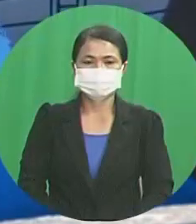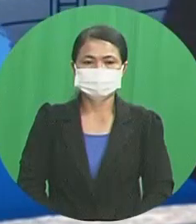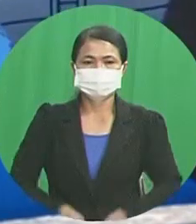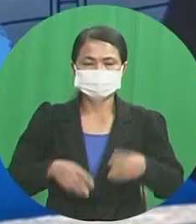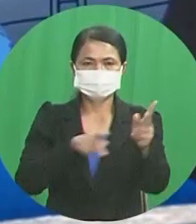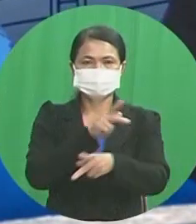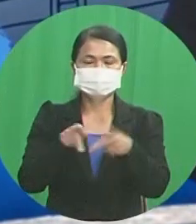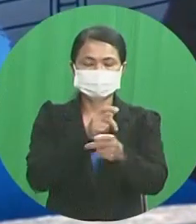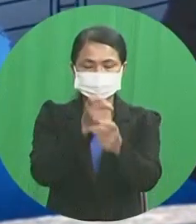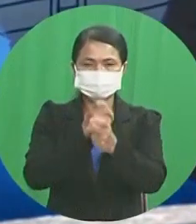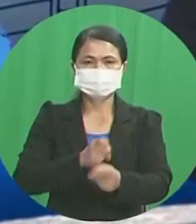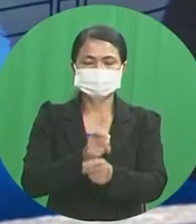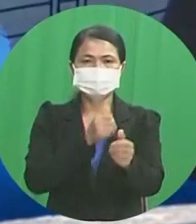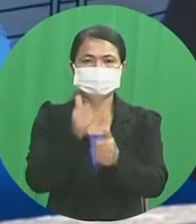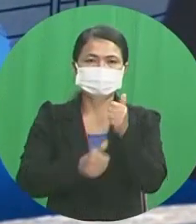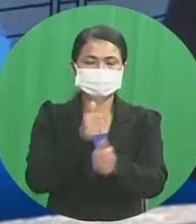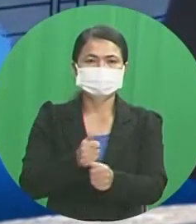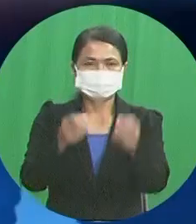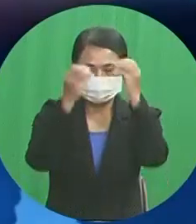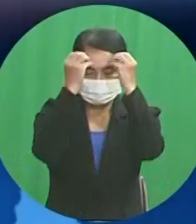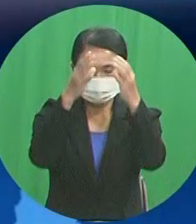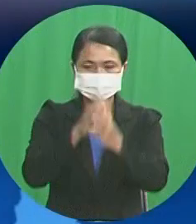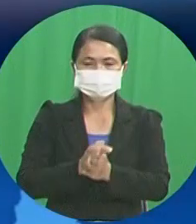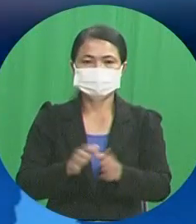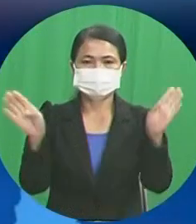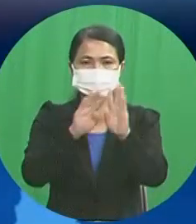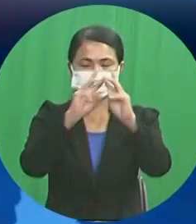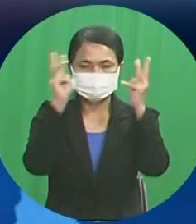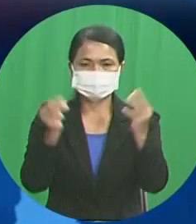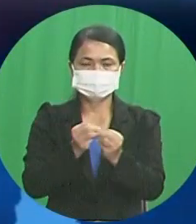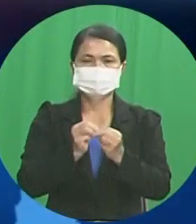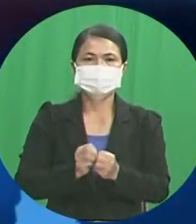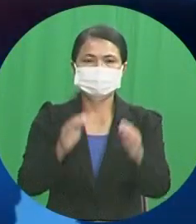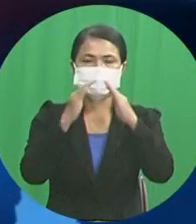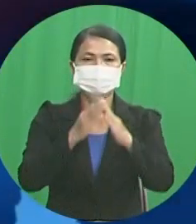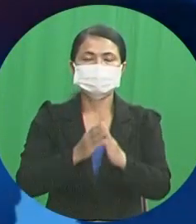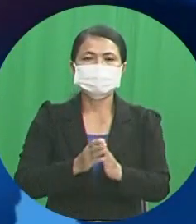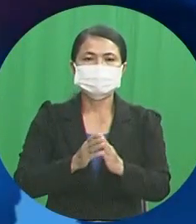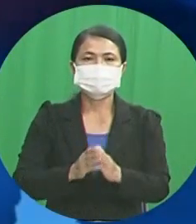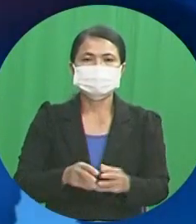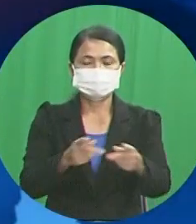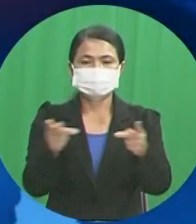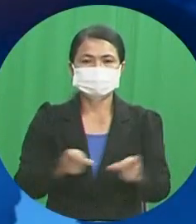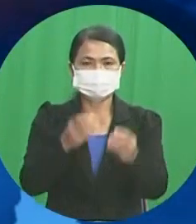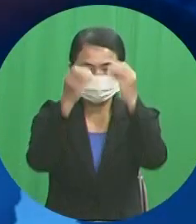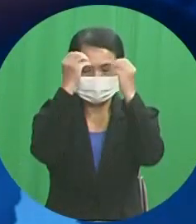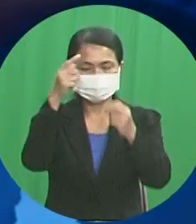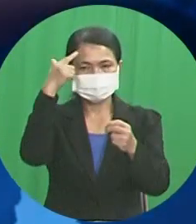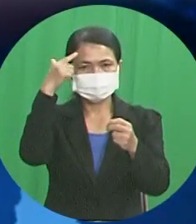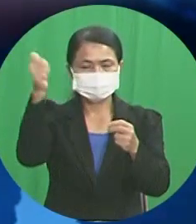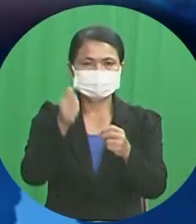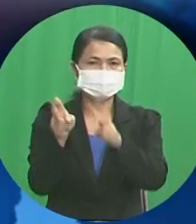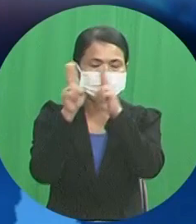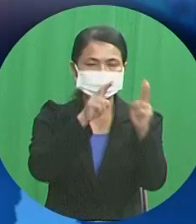ទទួលសេនិកជនជាទីគោរពរដ្ឋមន្ត្រីក្រសួងព័ត៌មានអញ្ជើញបិទសិក្ខាសាលាស្ដីពីការិយាល័យព័ត៌មានឆ្លៀសវៃនិងអភិបាល